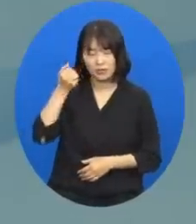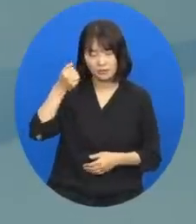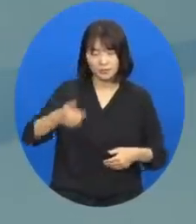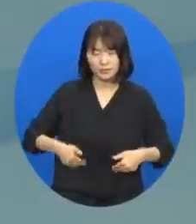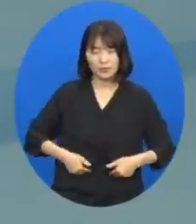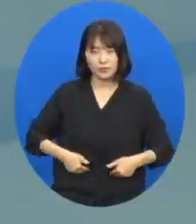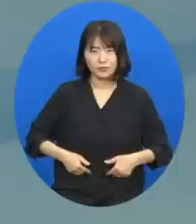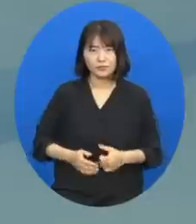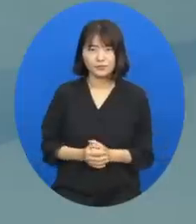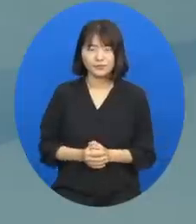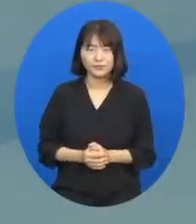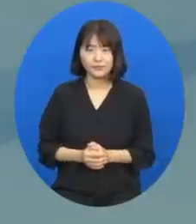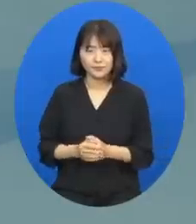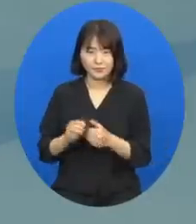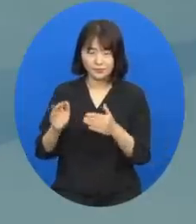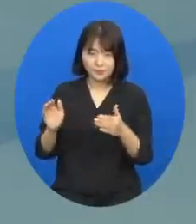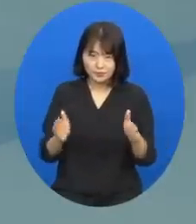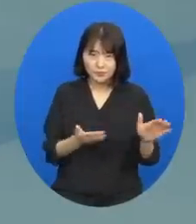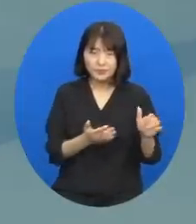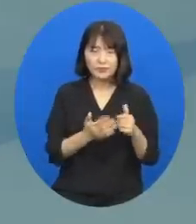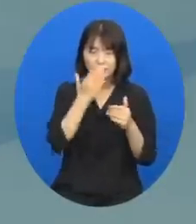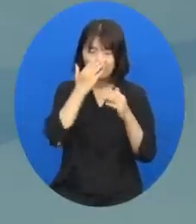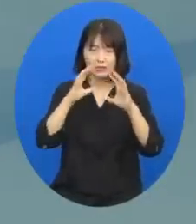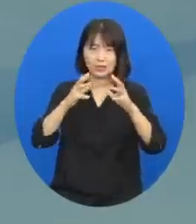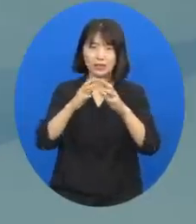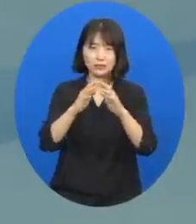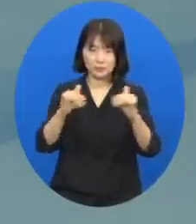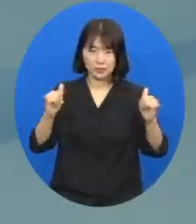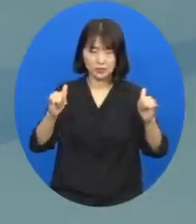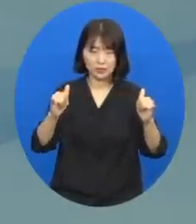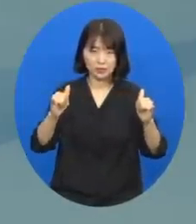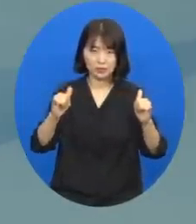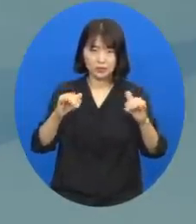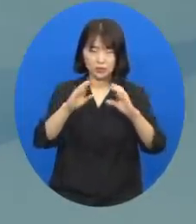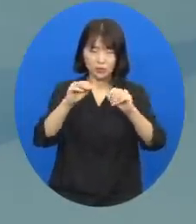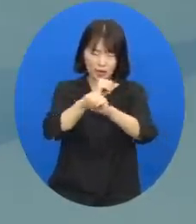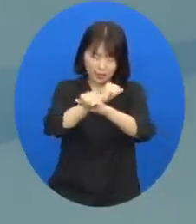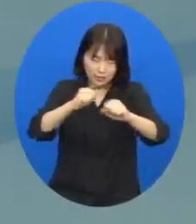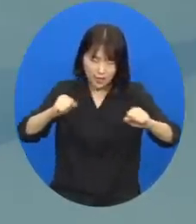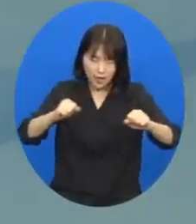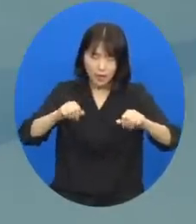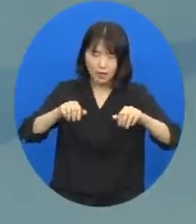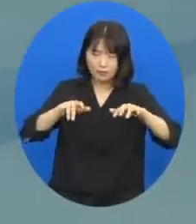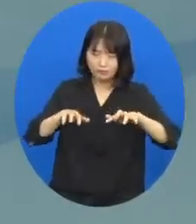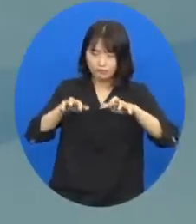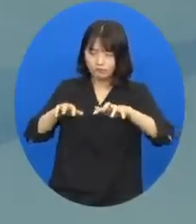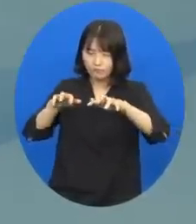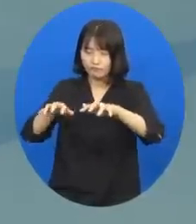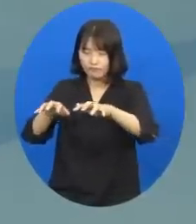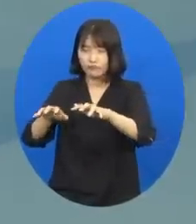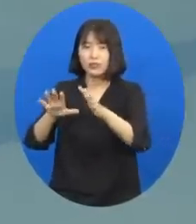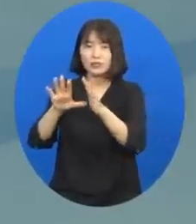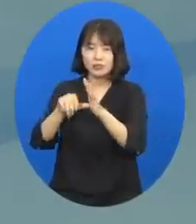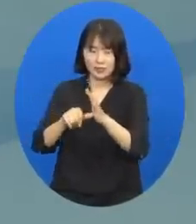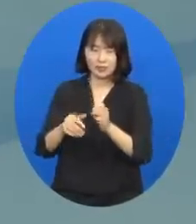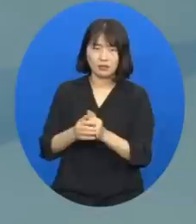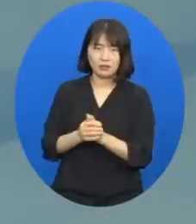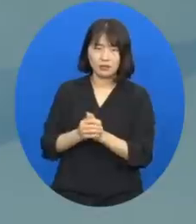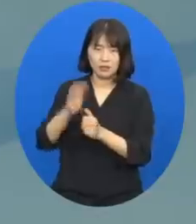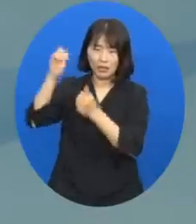백성들이 광야를 갈 때에 하나님이 주신 것이 하늘에서 내려주신 하늘의 양식의 만나를 주셨습니다 근데 사람들이 이걸